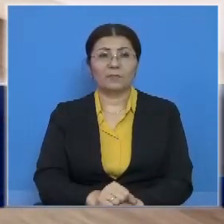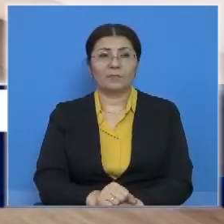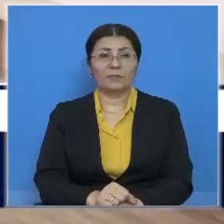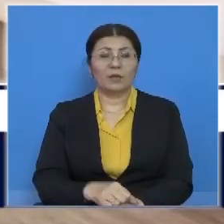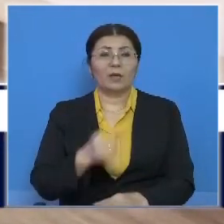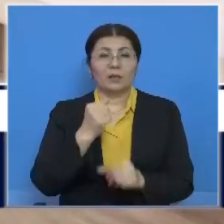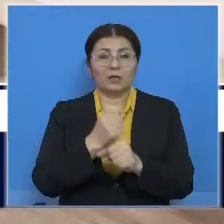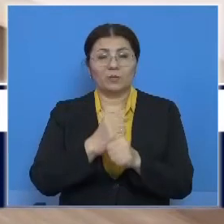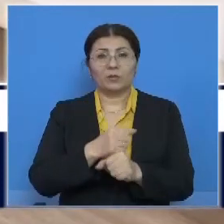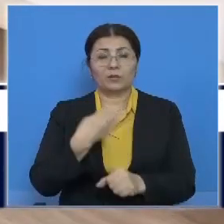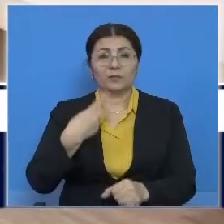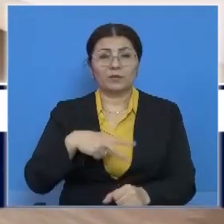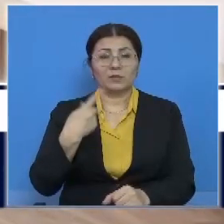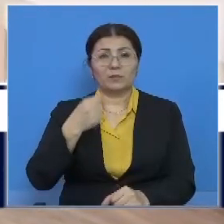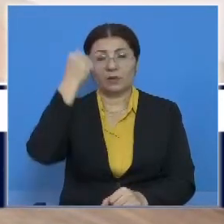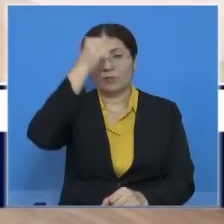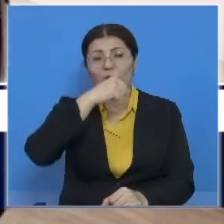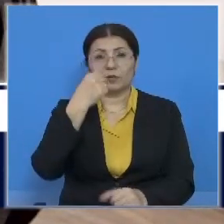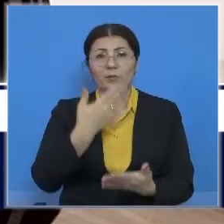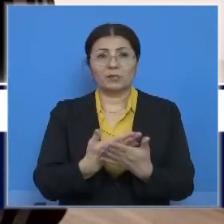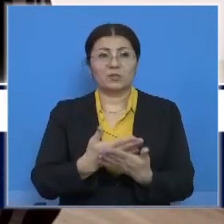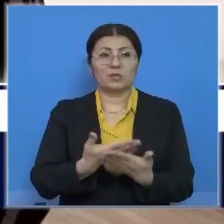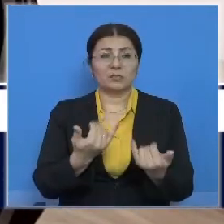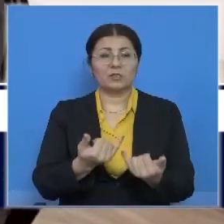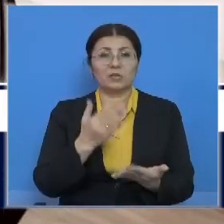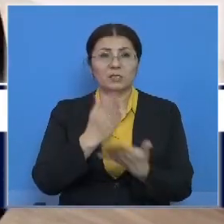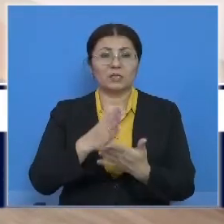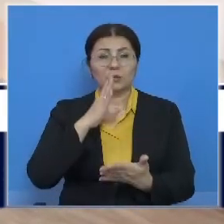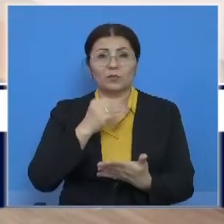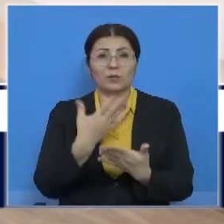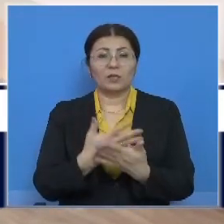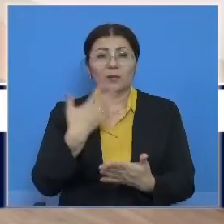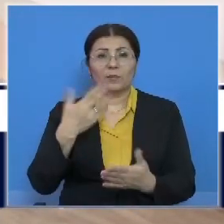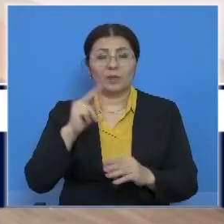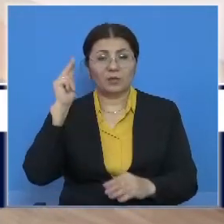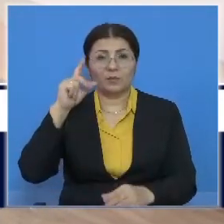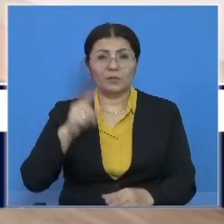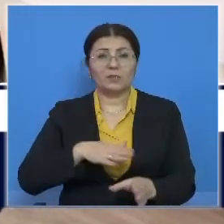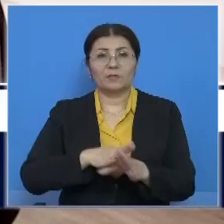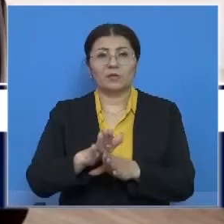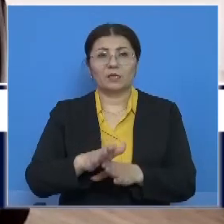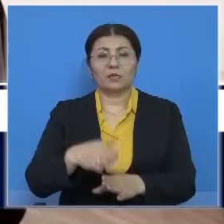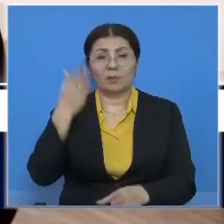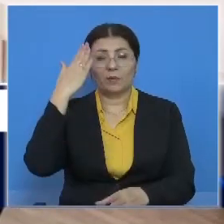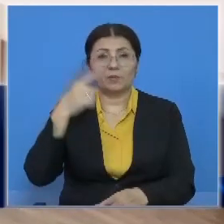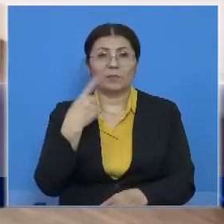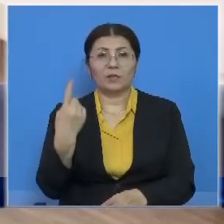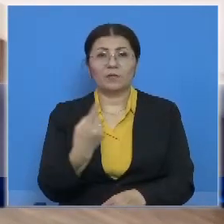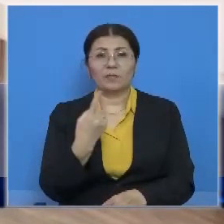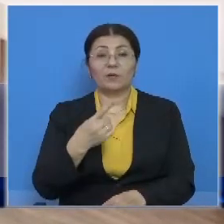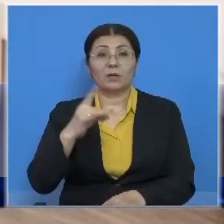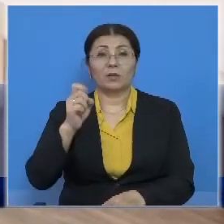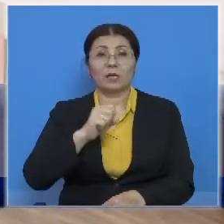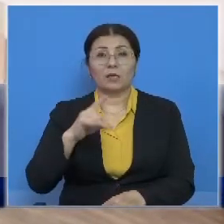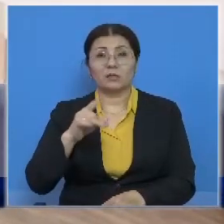работаю в школе с 2021 года и уже сейчас есть успехи пяте наших воспитанников выполнены нормативы мастеров первого спортивного